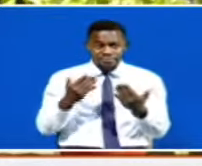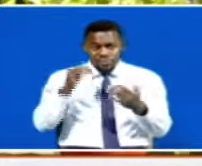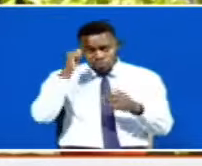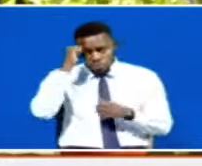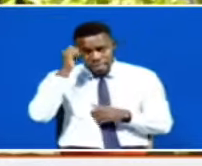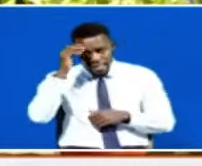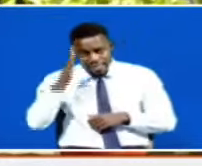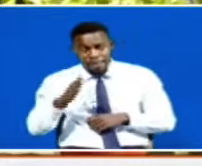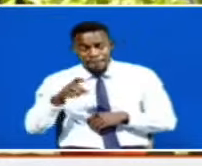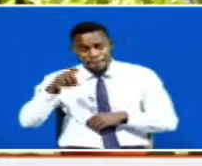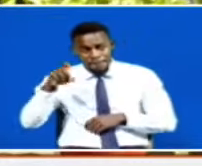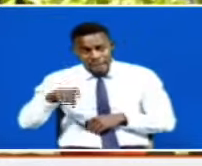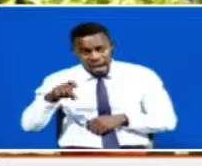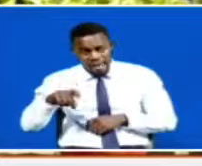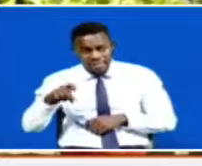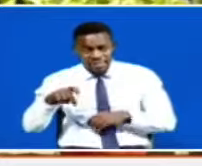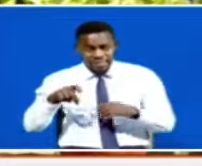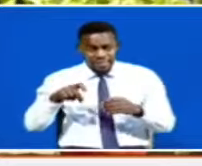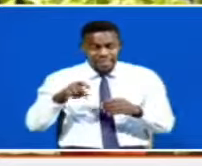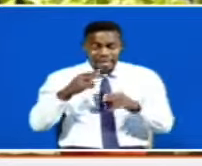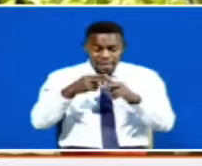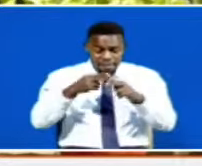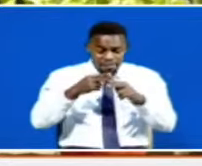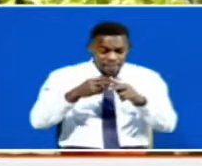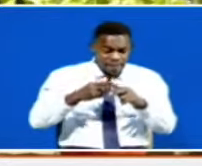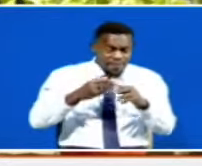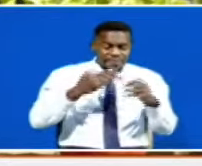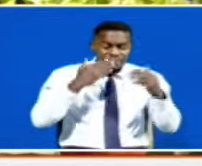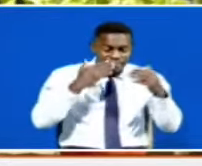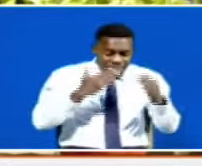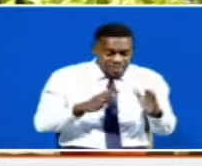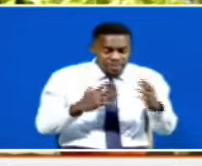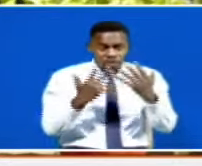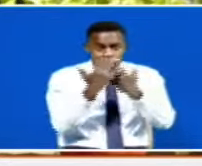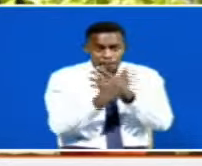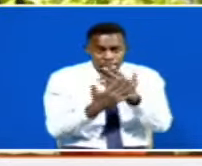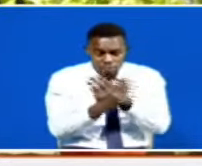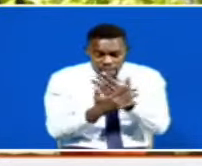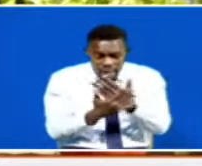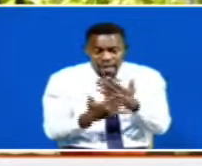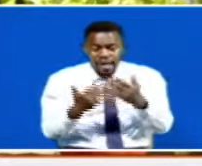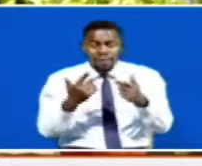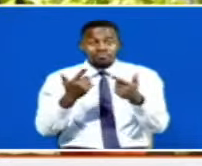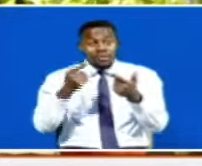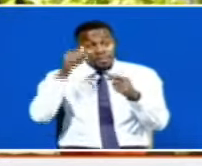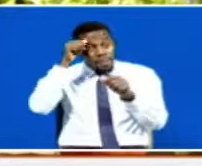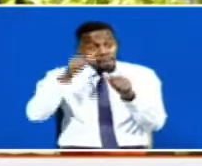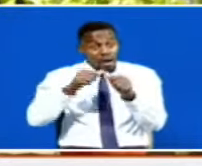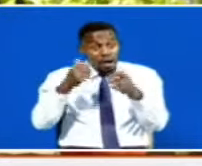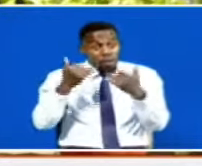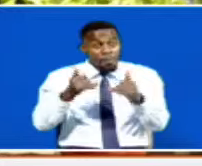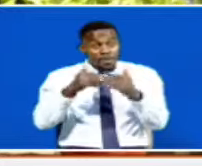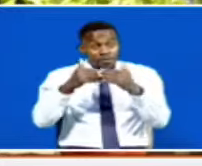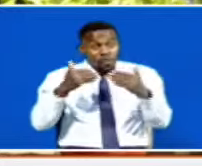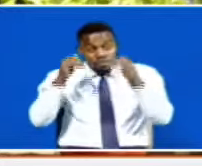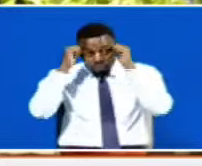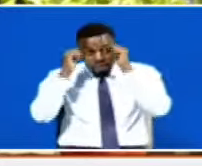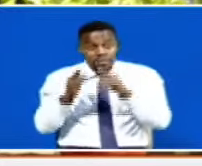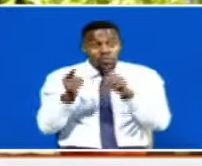kwa system, majina, inachukua muda kidogo. Lakini at least mwalimu amejaribu kufanya haraka